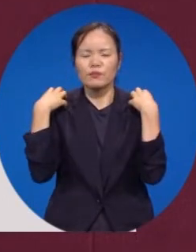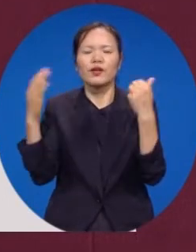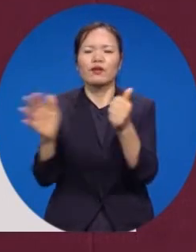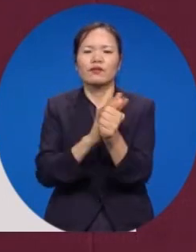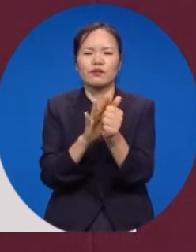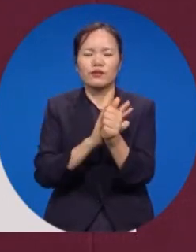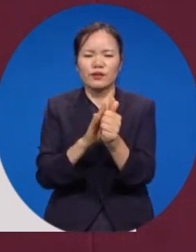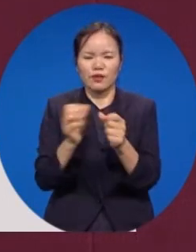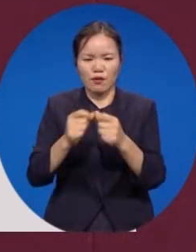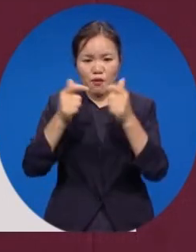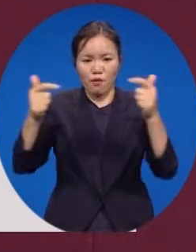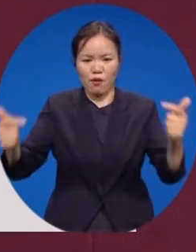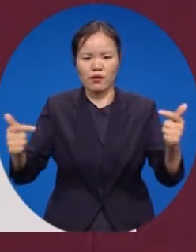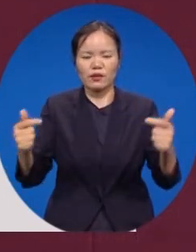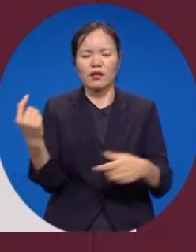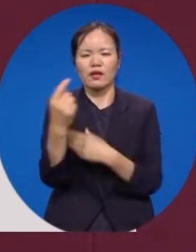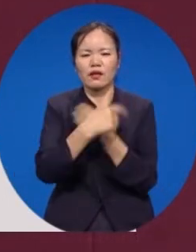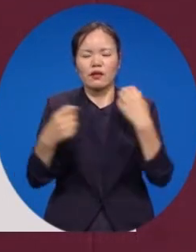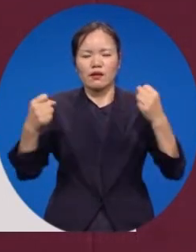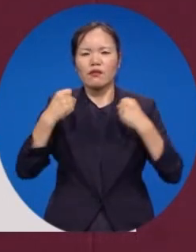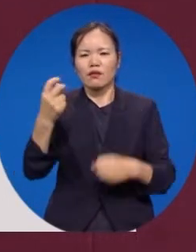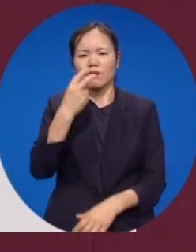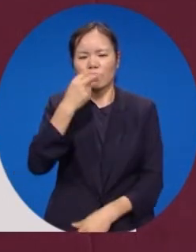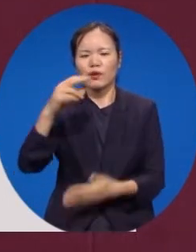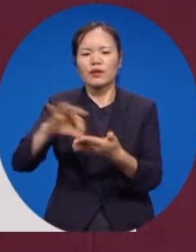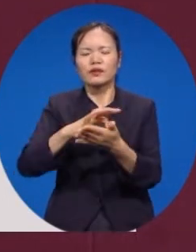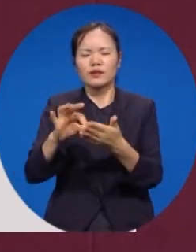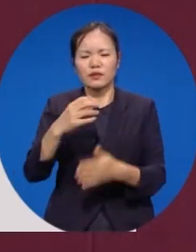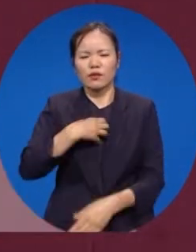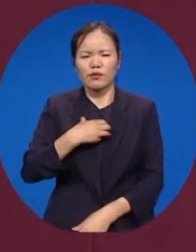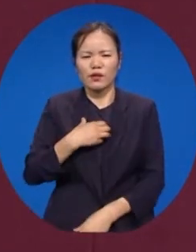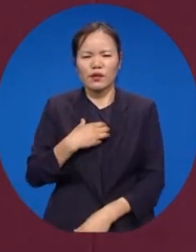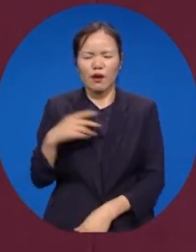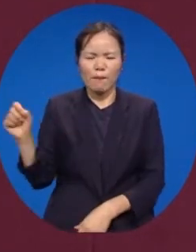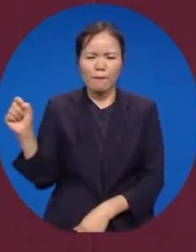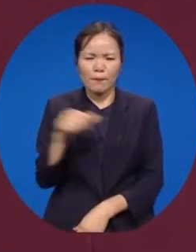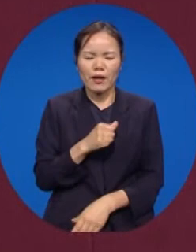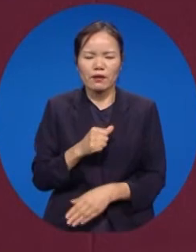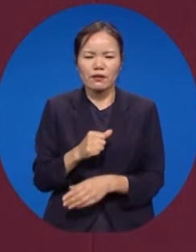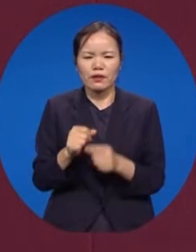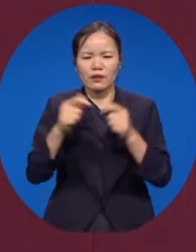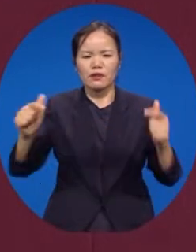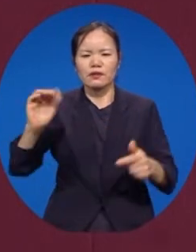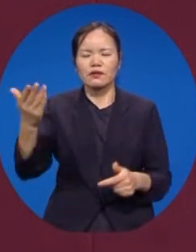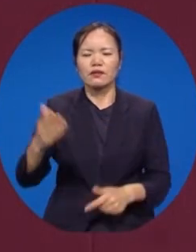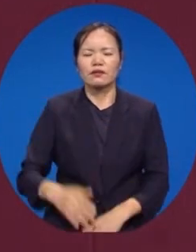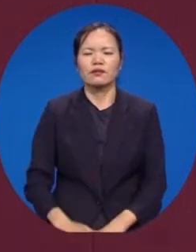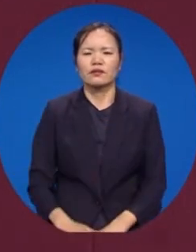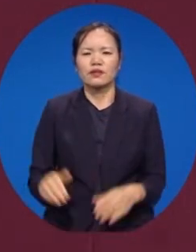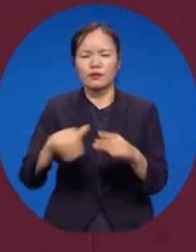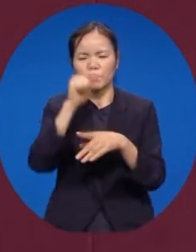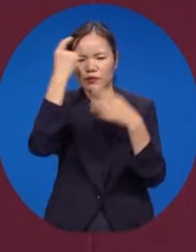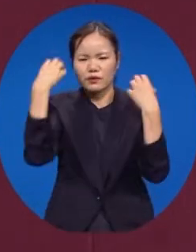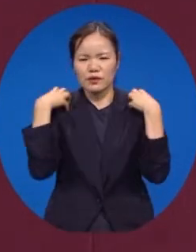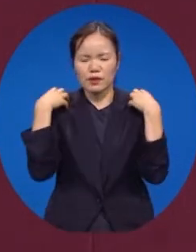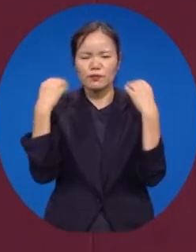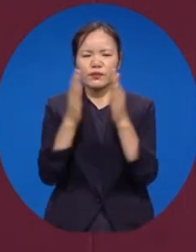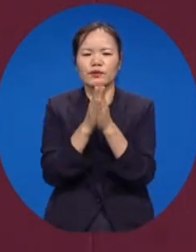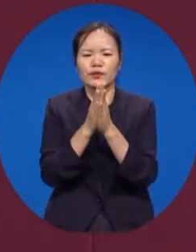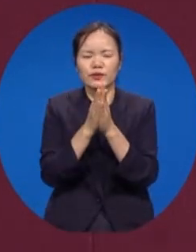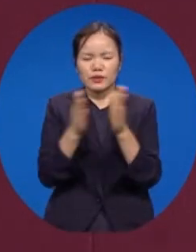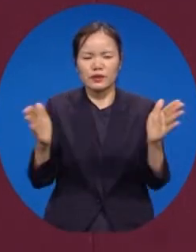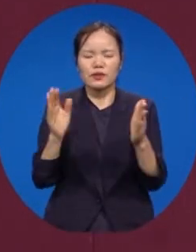확대는 건강보험의 재정 위기를 가속화하고 있습니다. 문재인 정권은 집권 이후